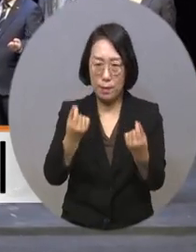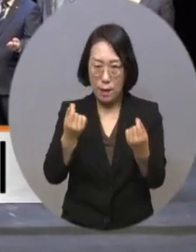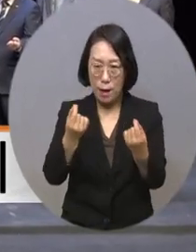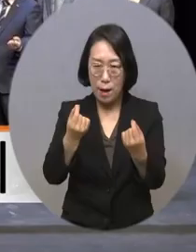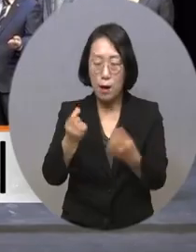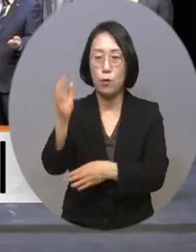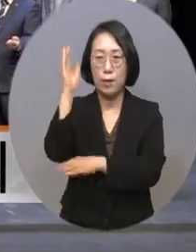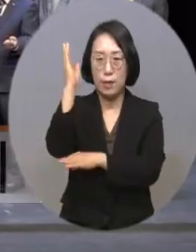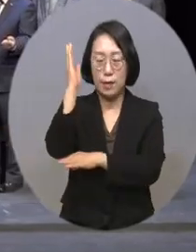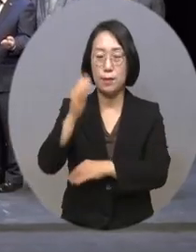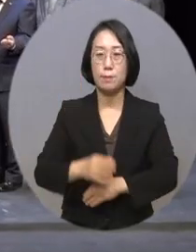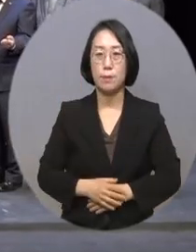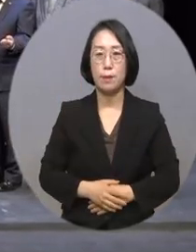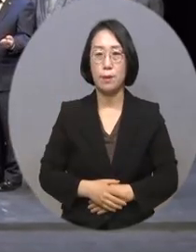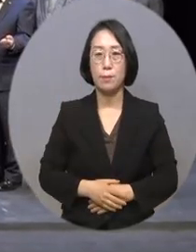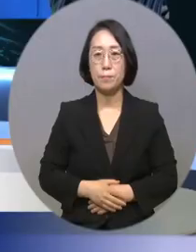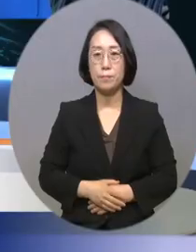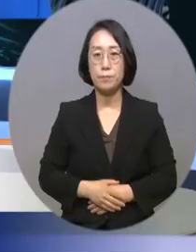개최 의미를 전했습니다.